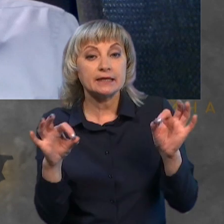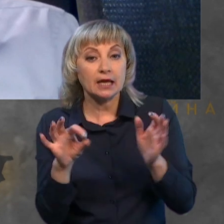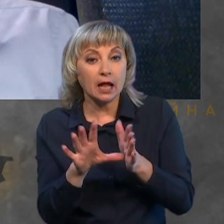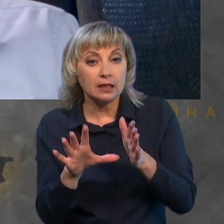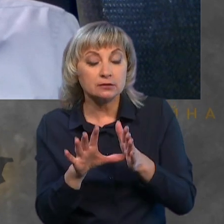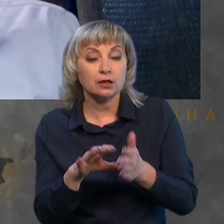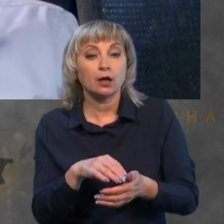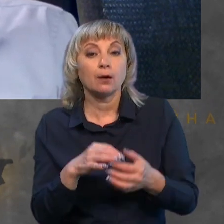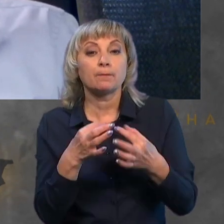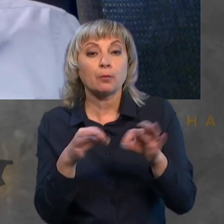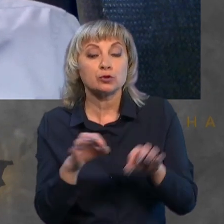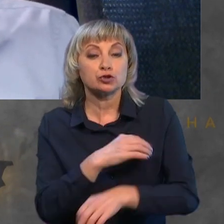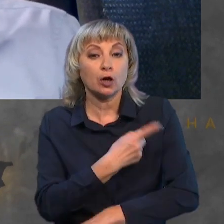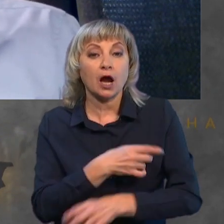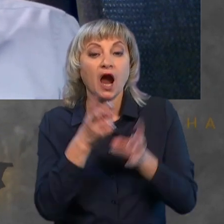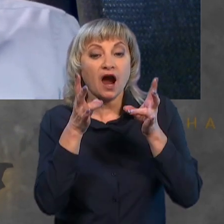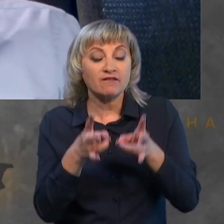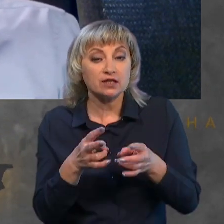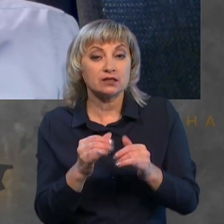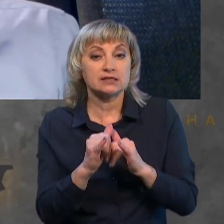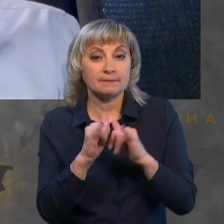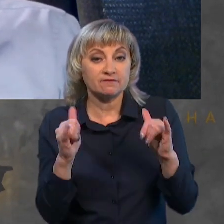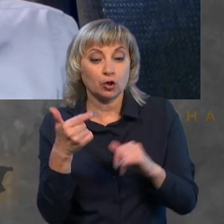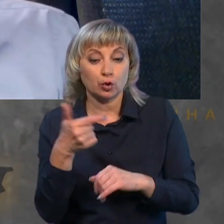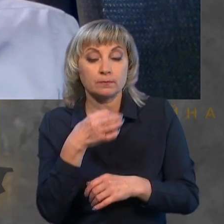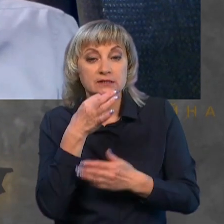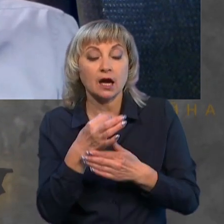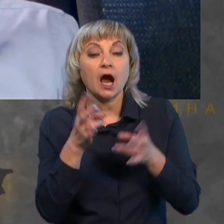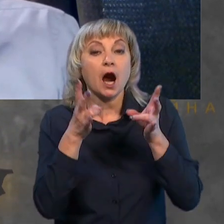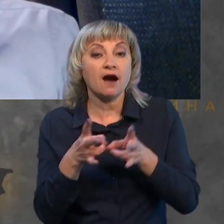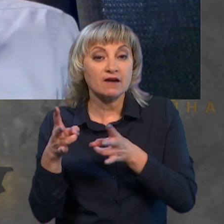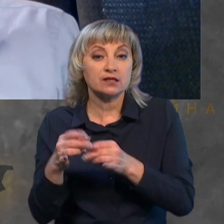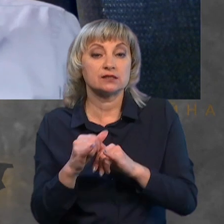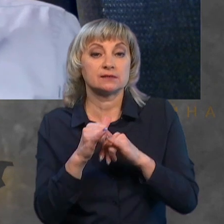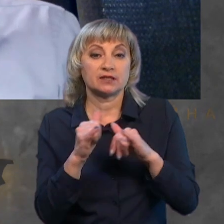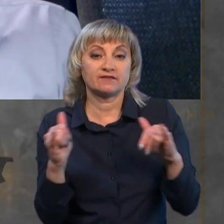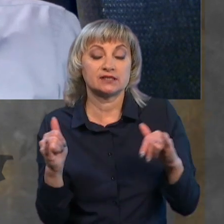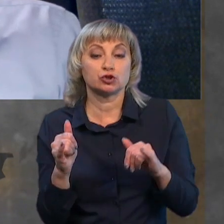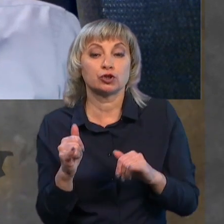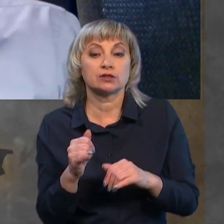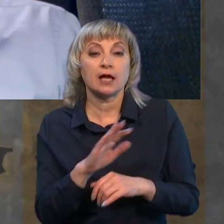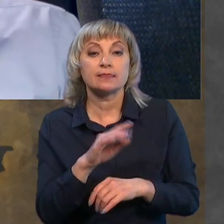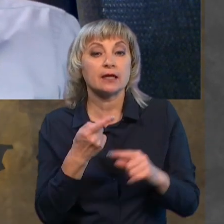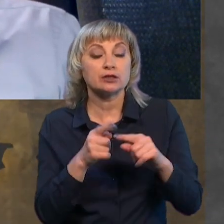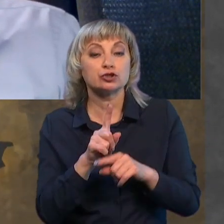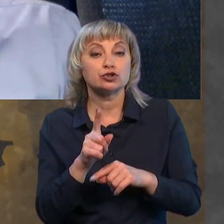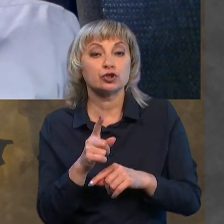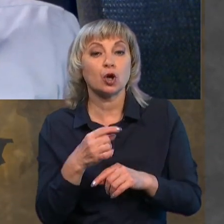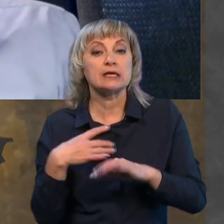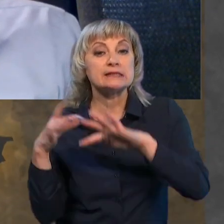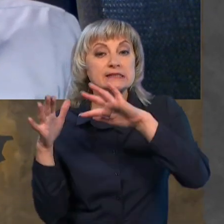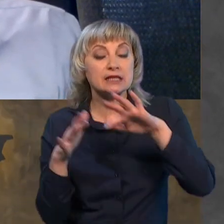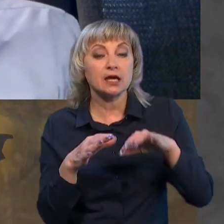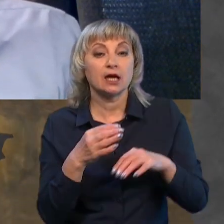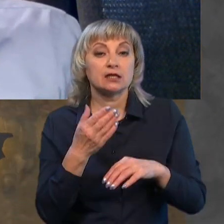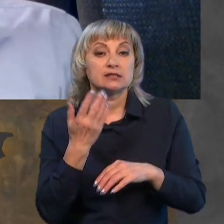пропускну потужність, аварійність підвищується, скажімо так. Якщо грубо сказати, аварійність просто підвищується. Навіть не те, що там коли сніги, самий простий варіант, це